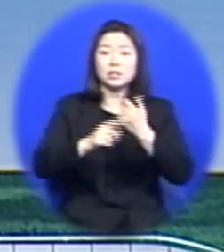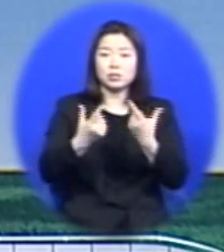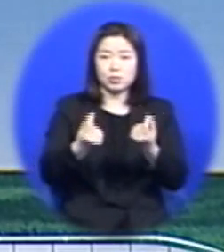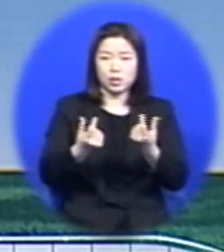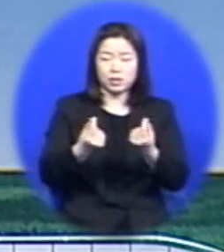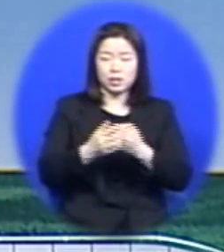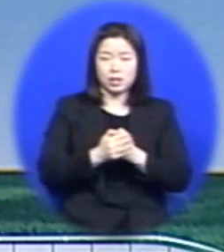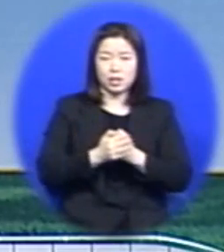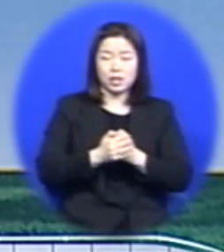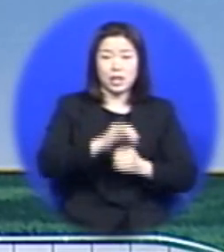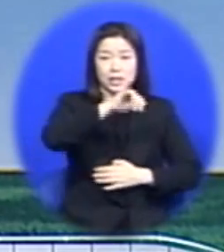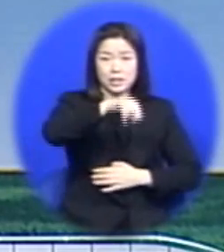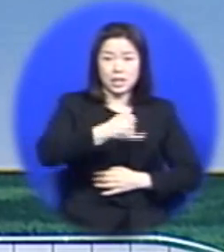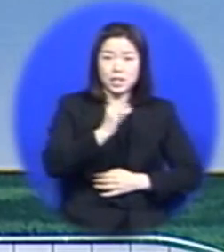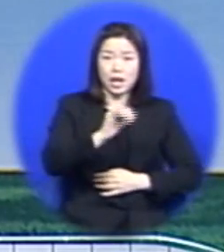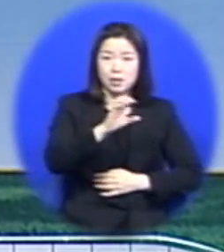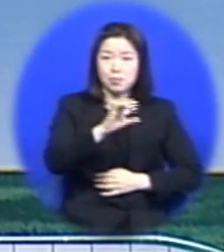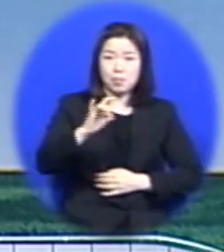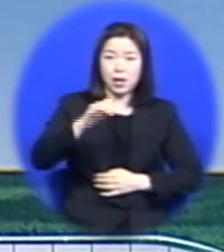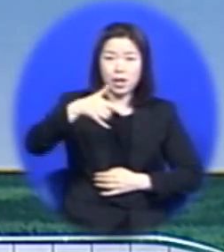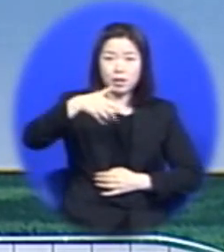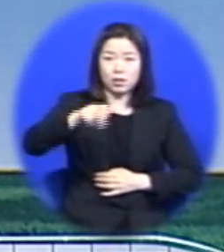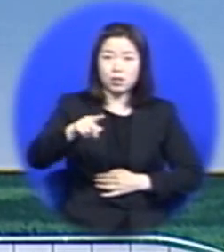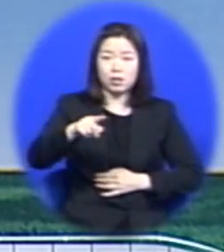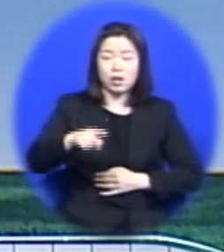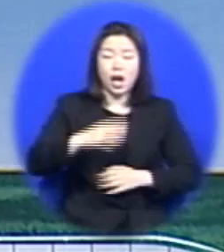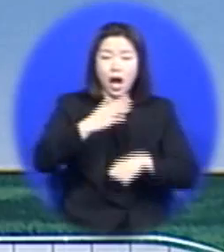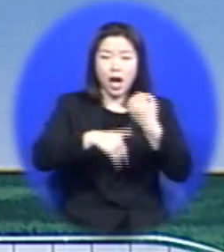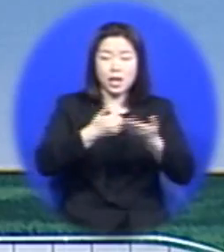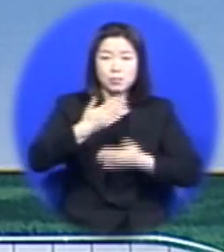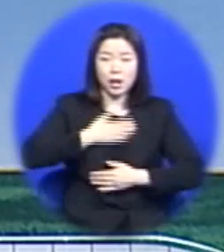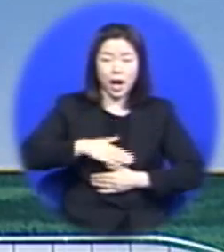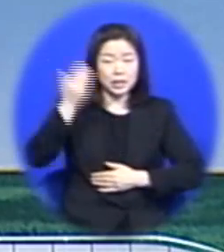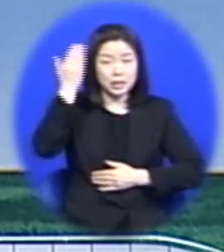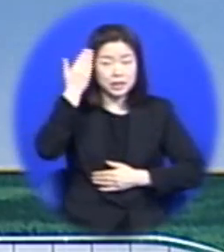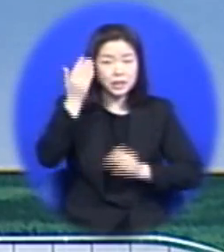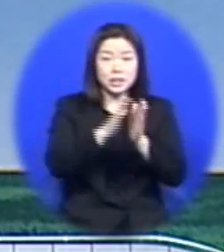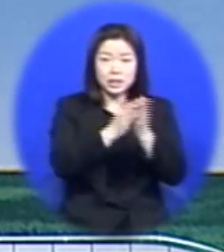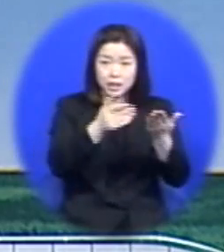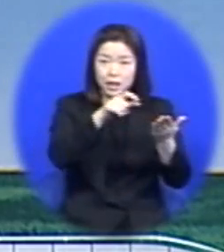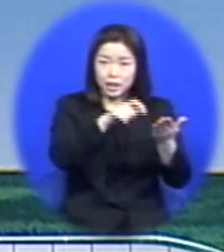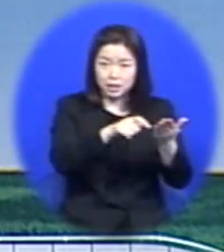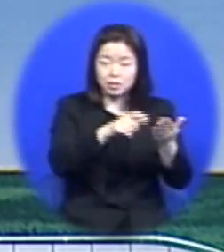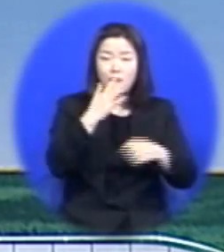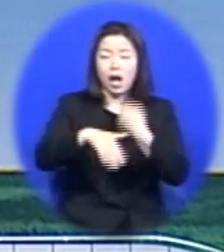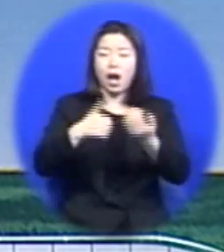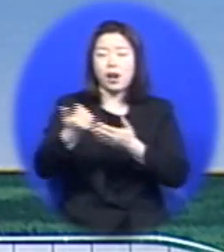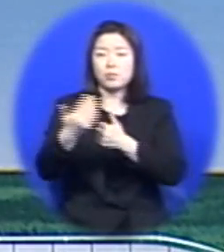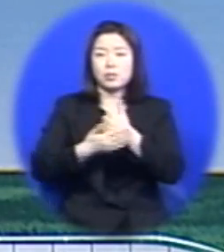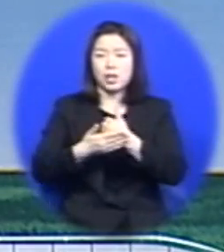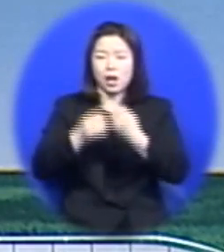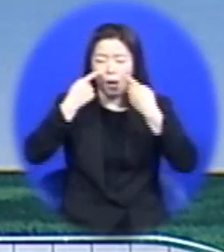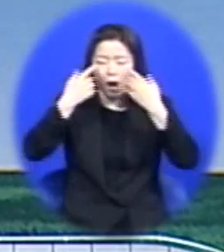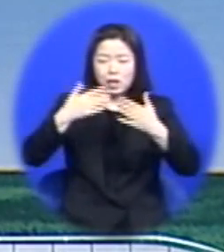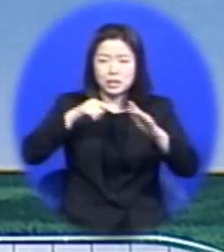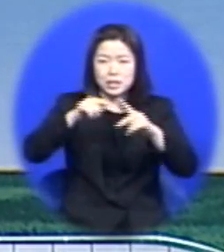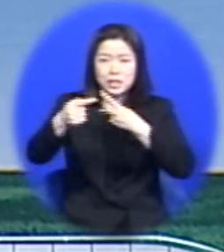뜻입니다. J.I. 패커는 하나님을 아는 지식이라는 책에서 하나님의 은혜를 정확히